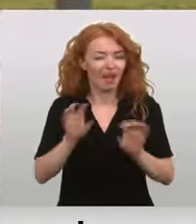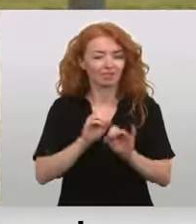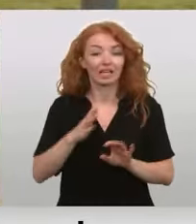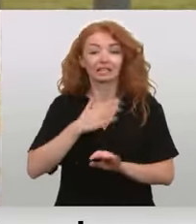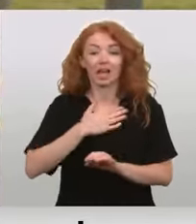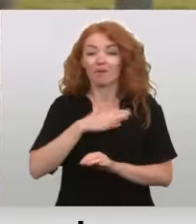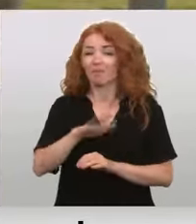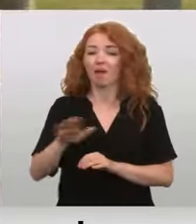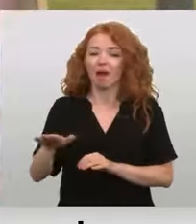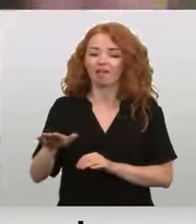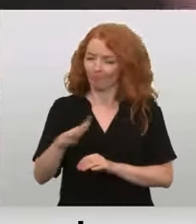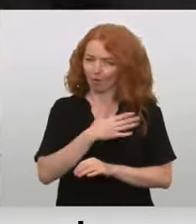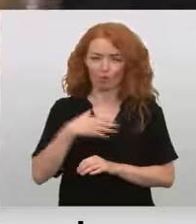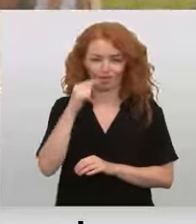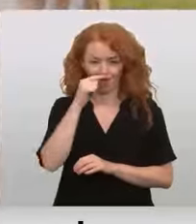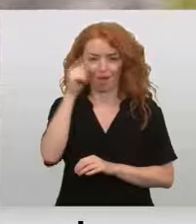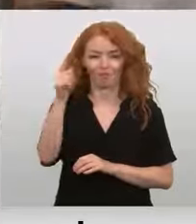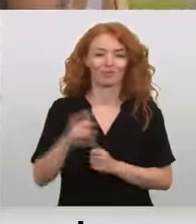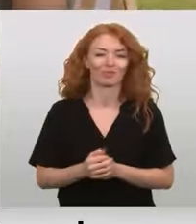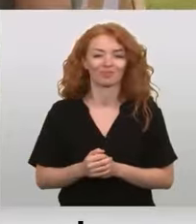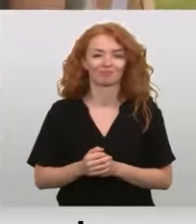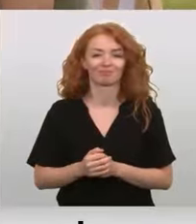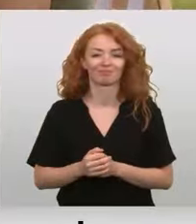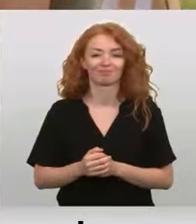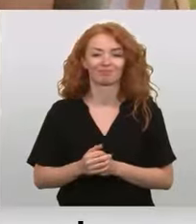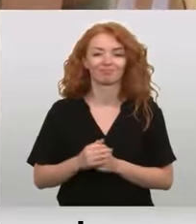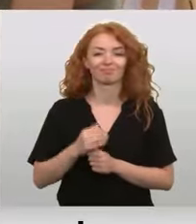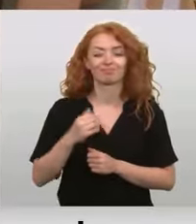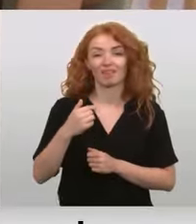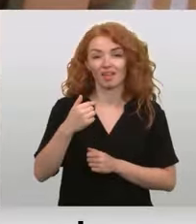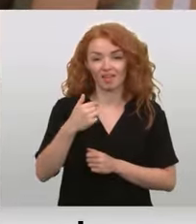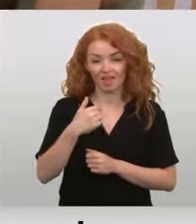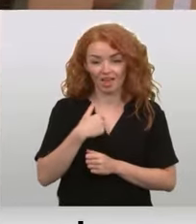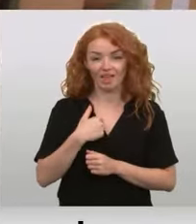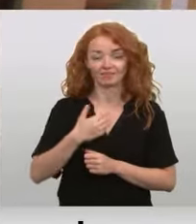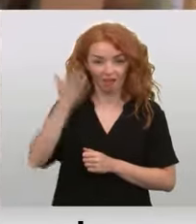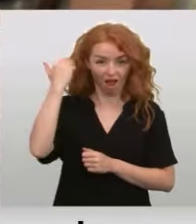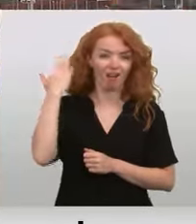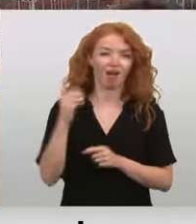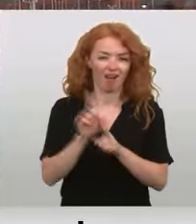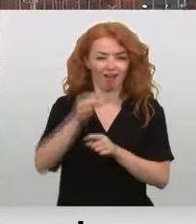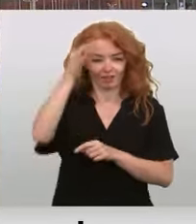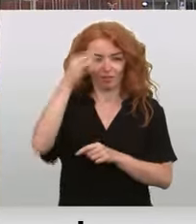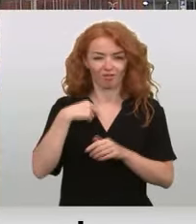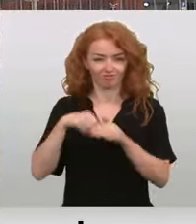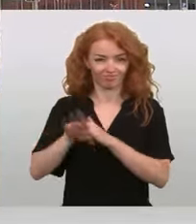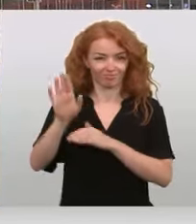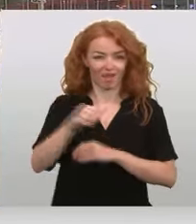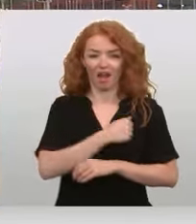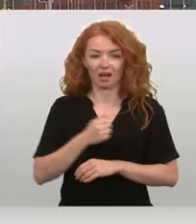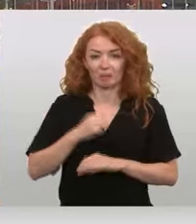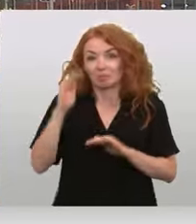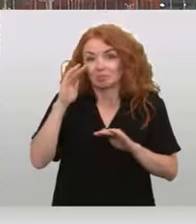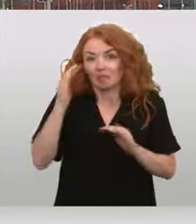bērniem ārkārtīgi lepojas. Pēc tam saldāk nekā tā, ka es savā laikā devos armijā, kad es